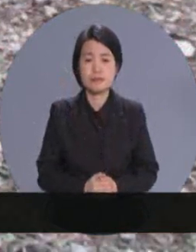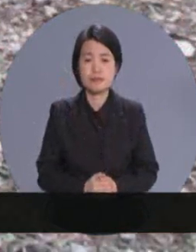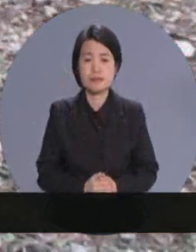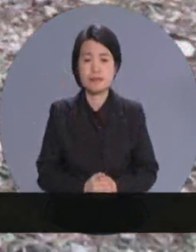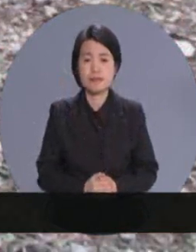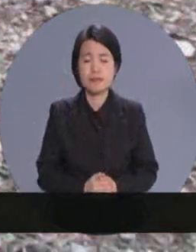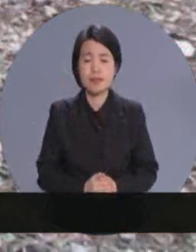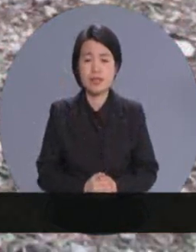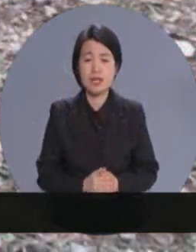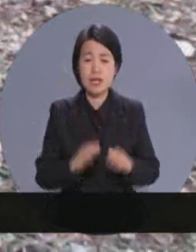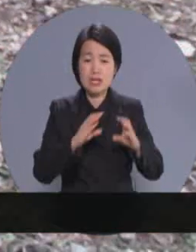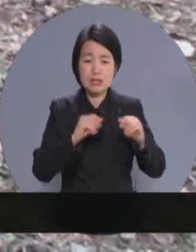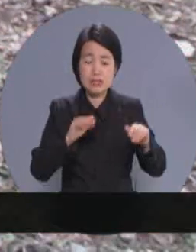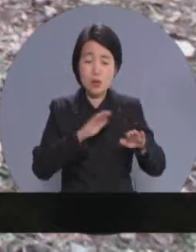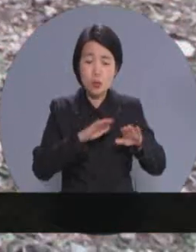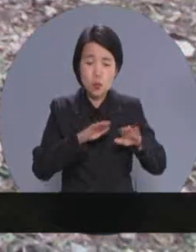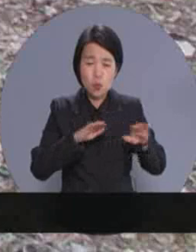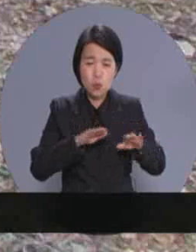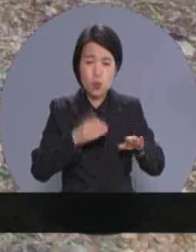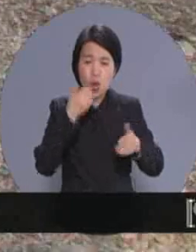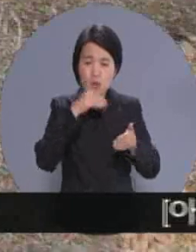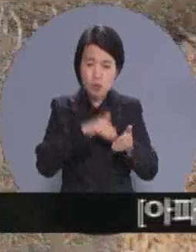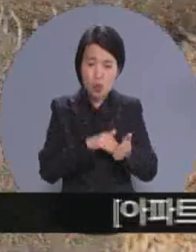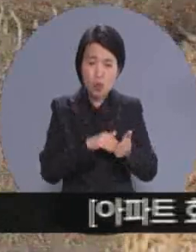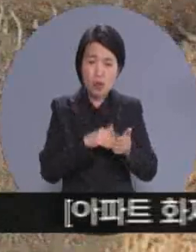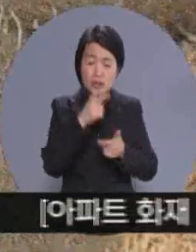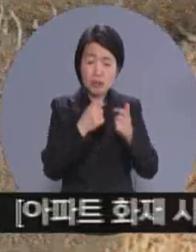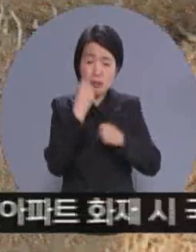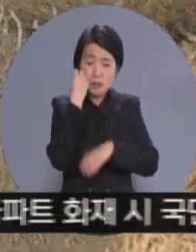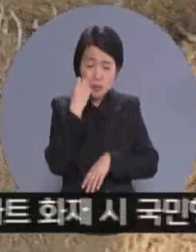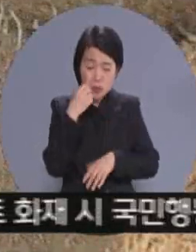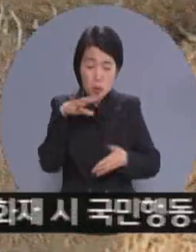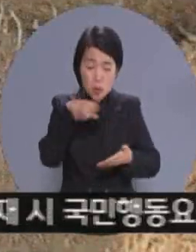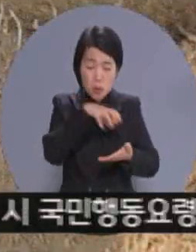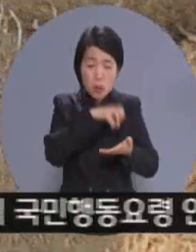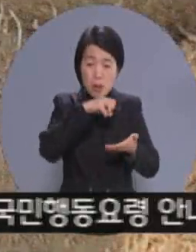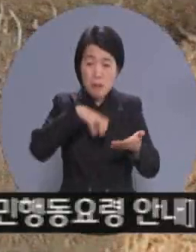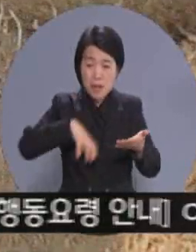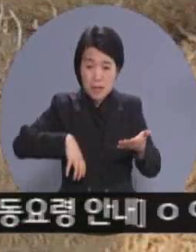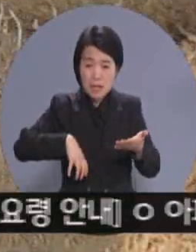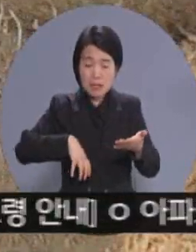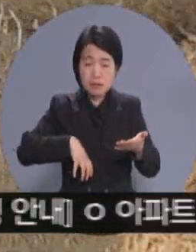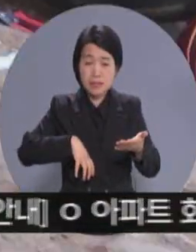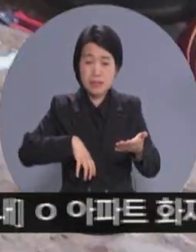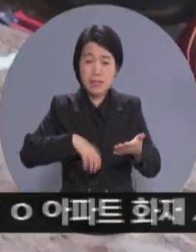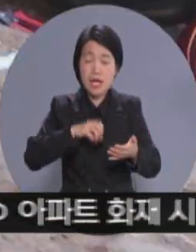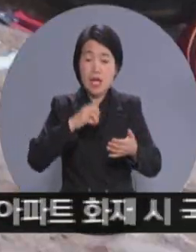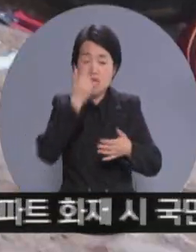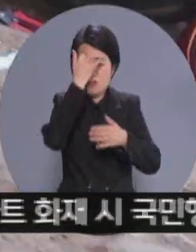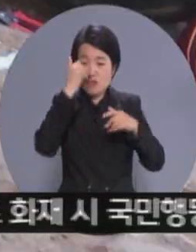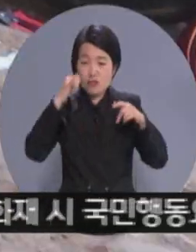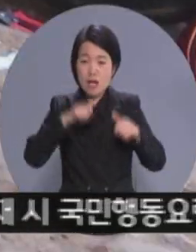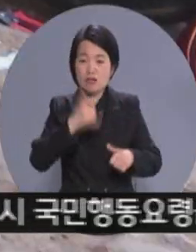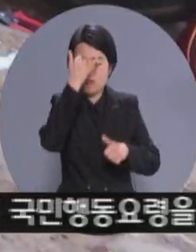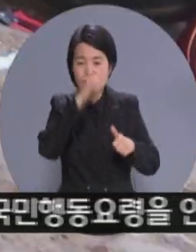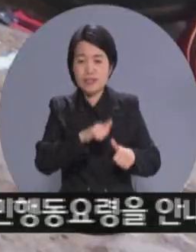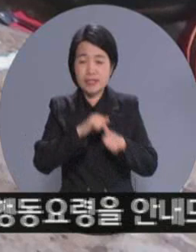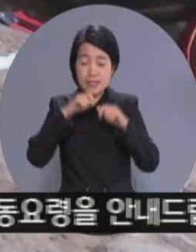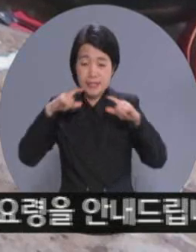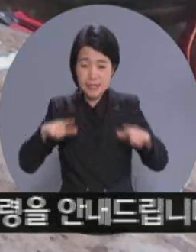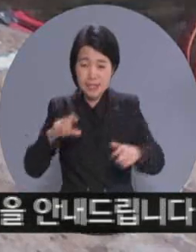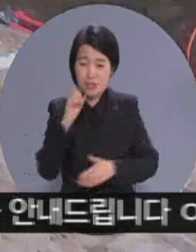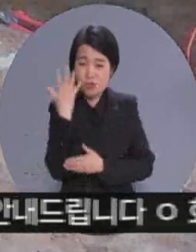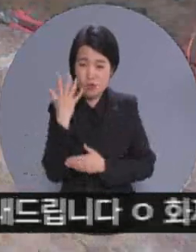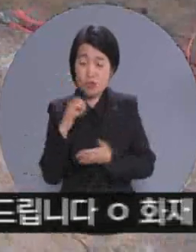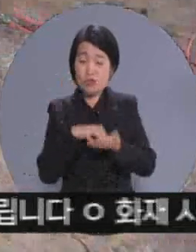벌건 흙을 털어내고 돌과 뿌리를 조심스레 골라냅니다. 구례 보도연맹원 30여 명이 총살된